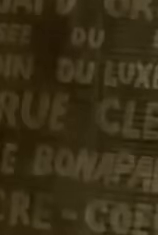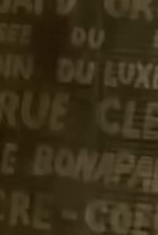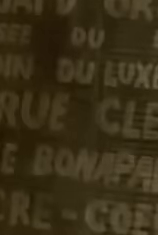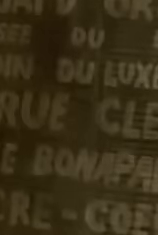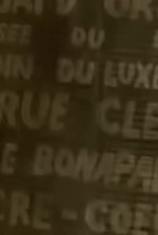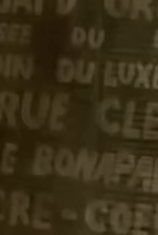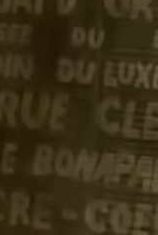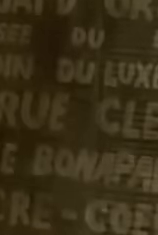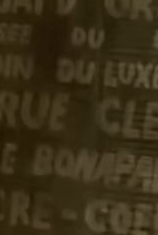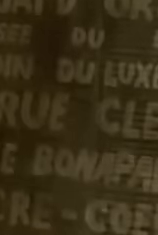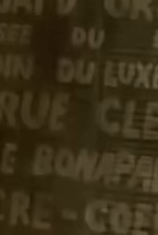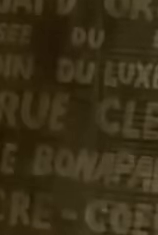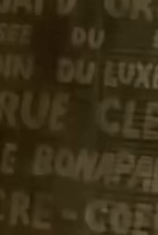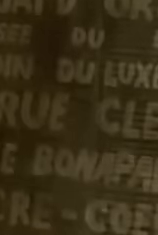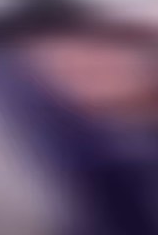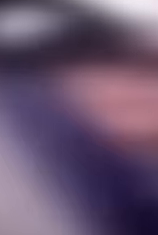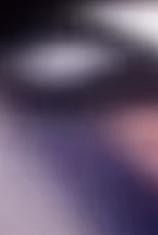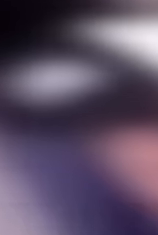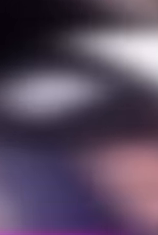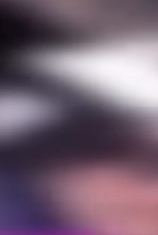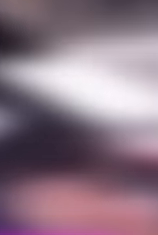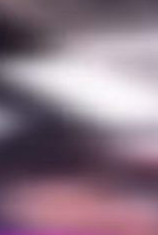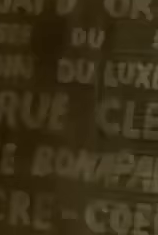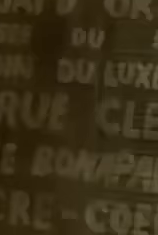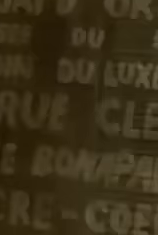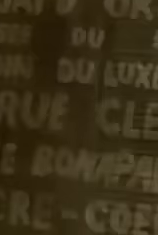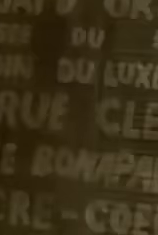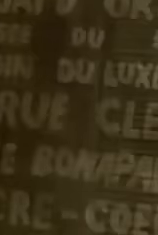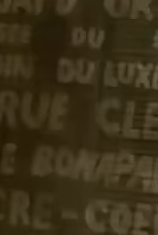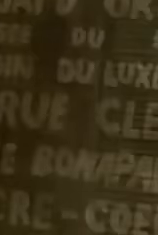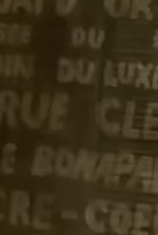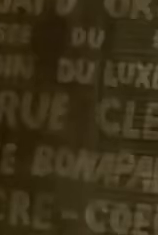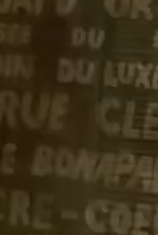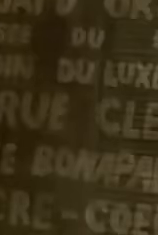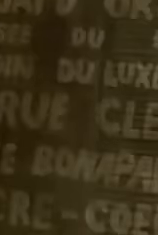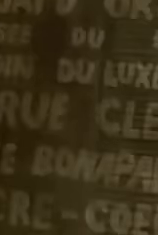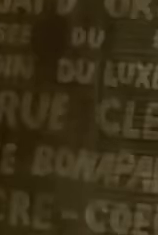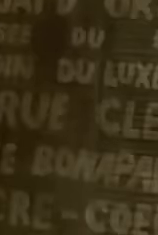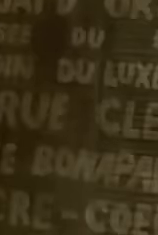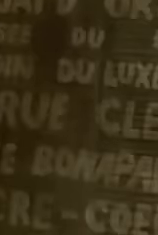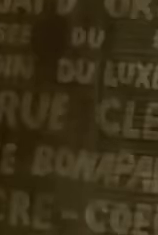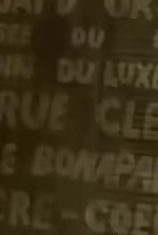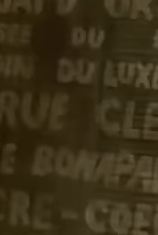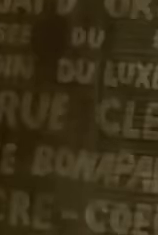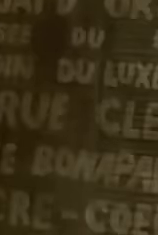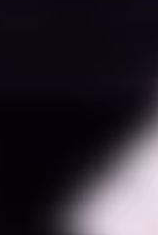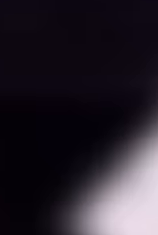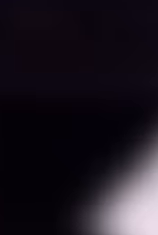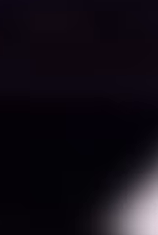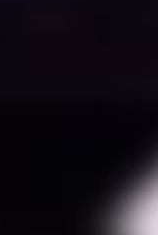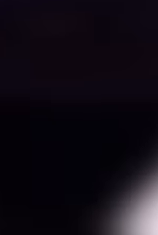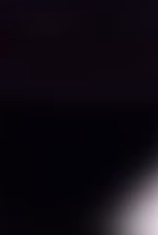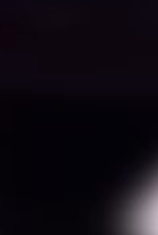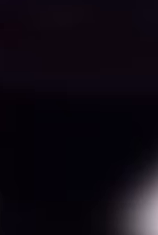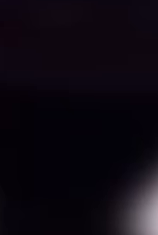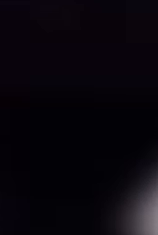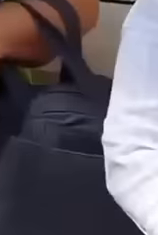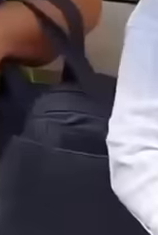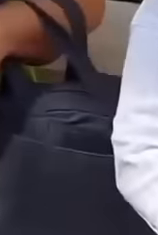nous sommes Innovation. Ah. Et nous sommes donc favorables à la vaccination. Oh non.